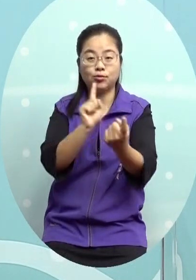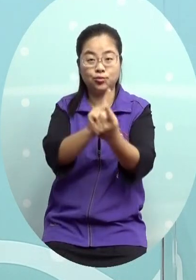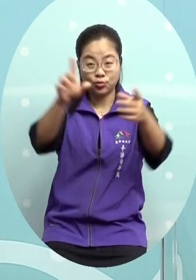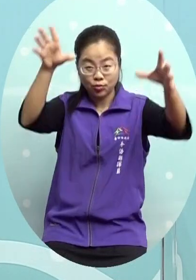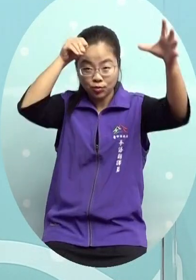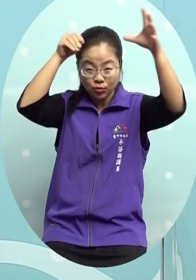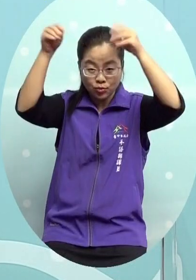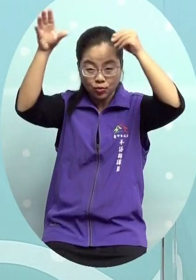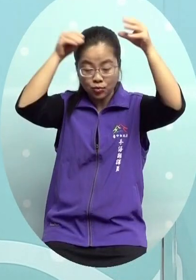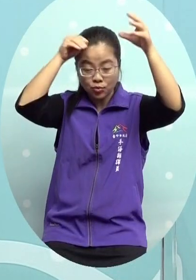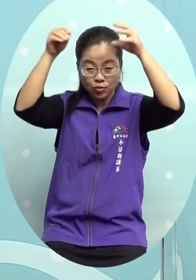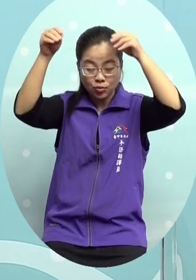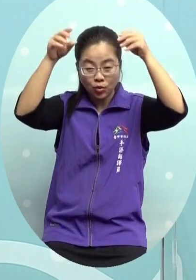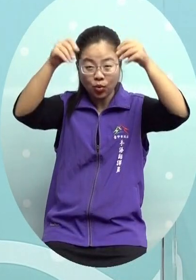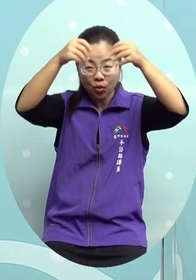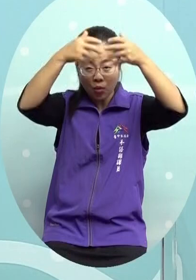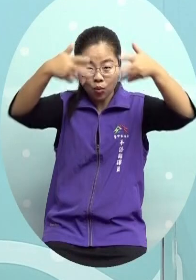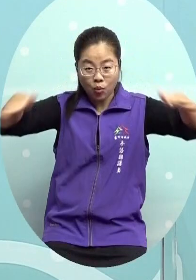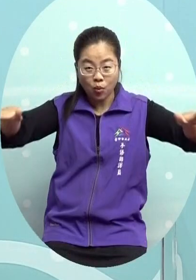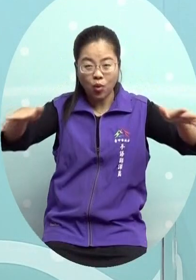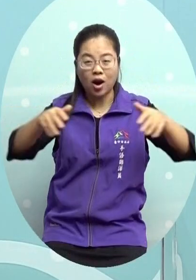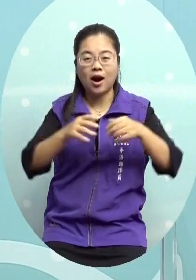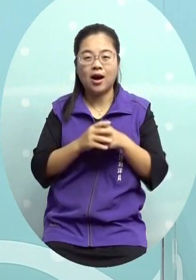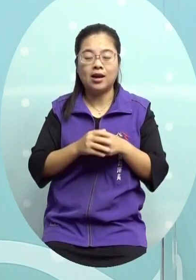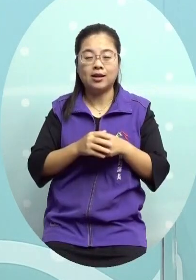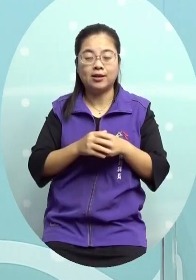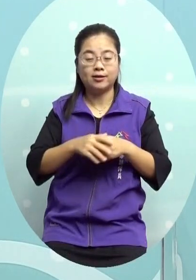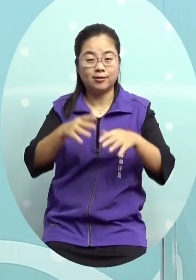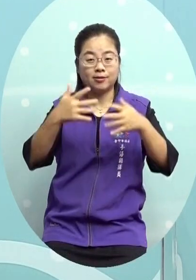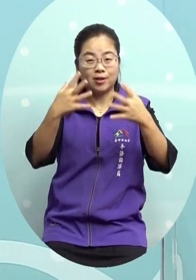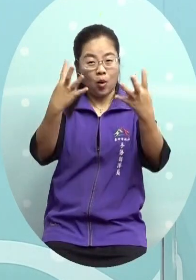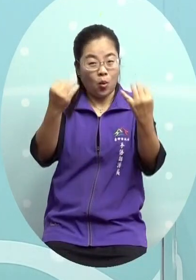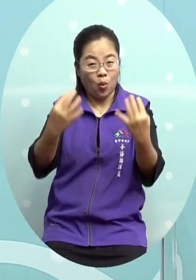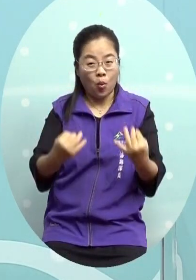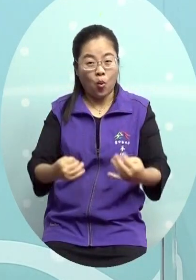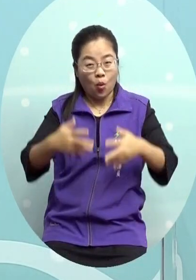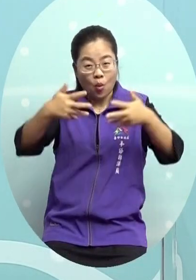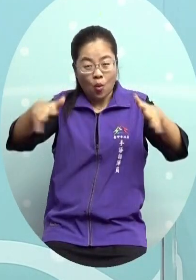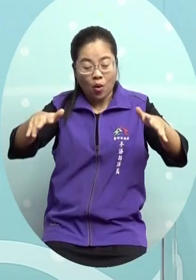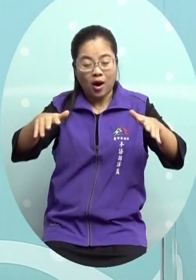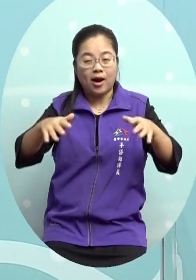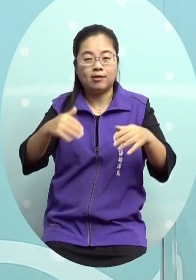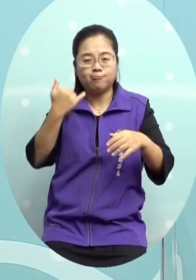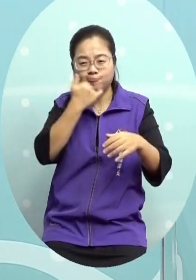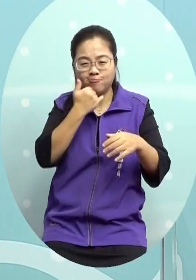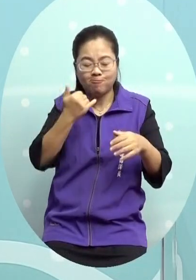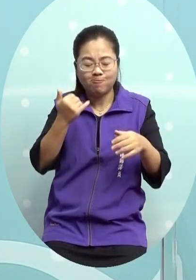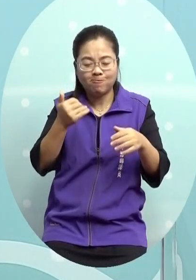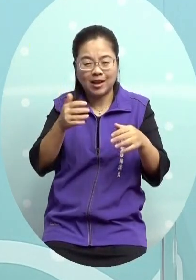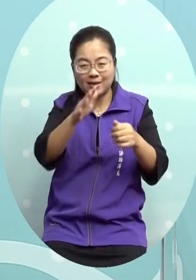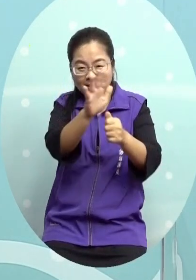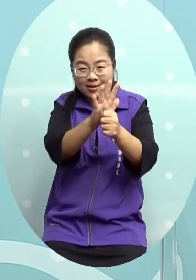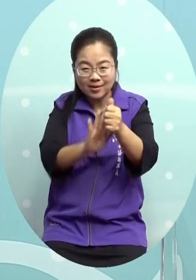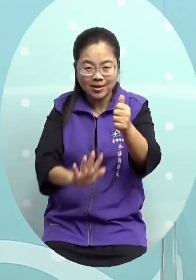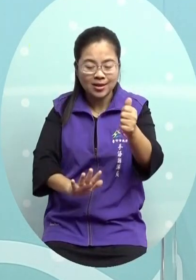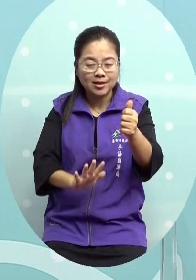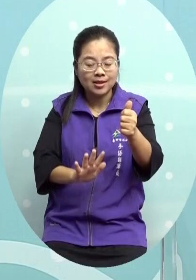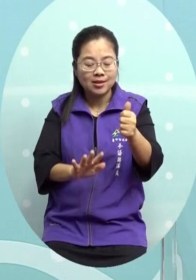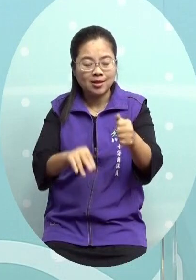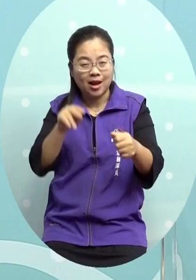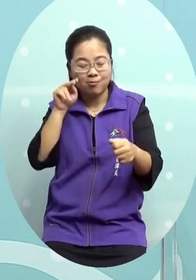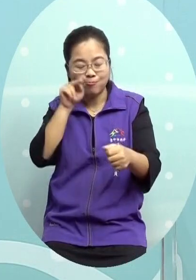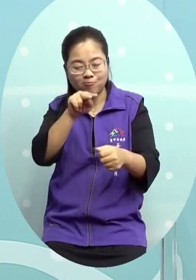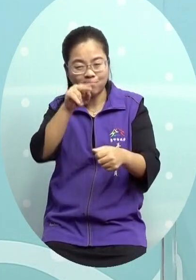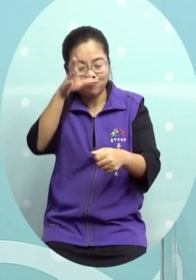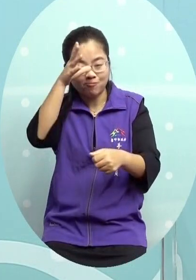讯大量索取的情况之下，大数据的情况，你可能会窄化了选民或者是乐听人